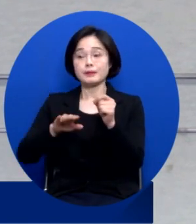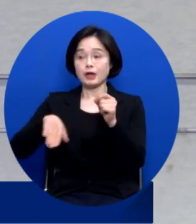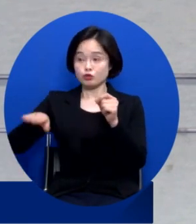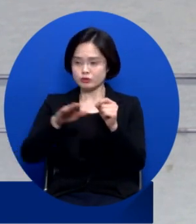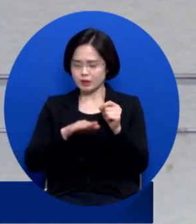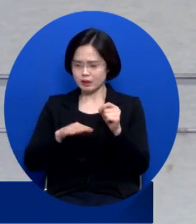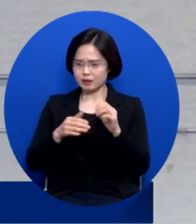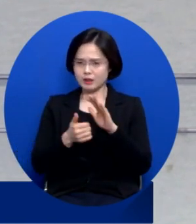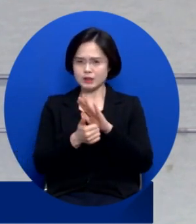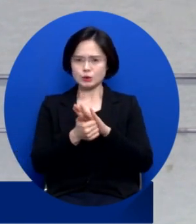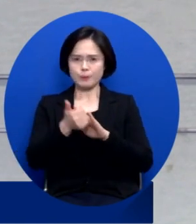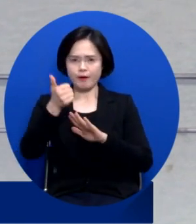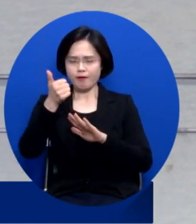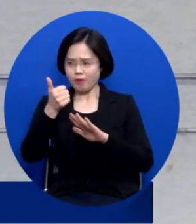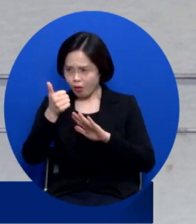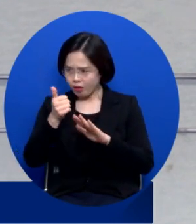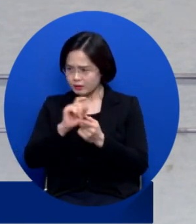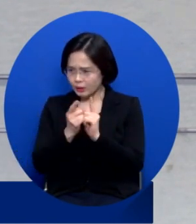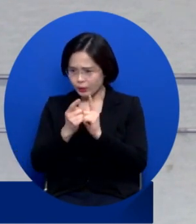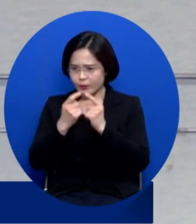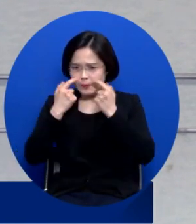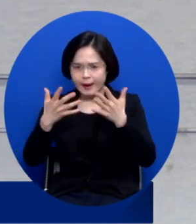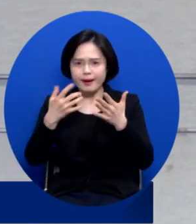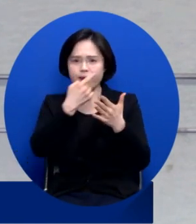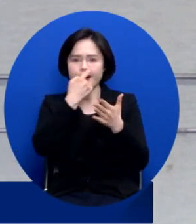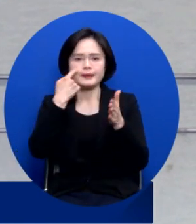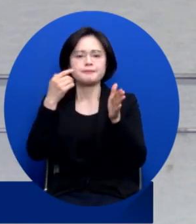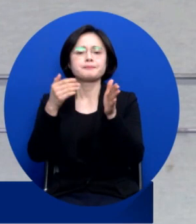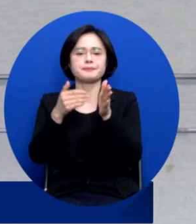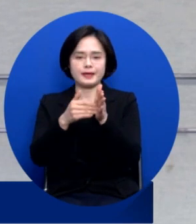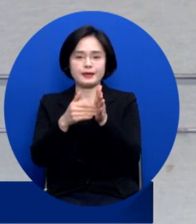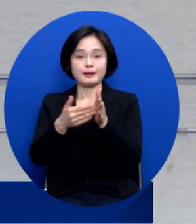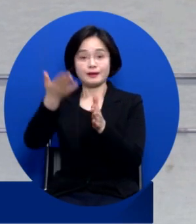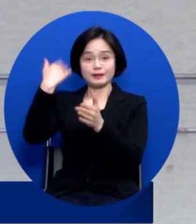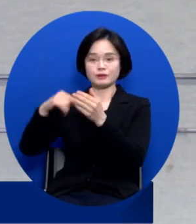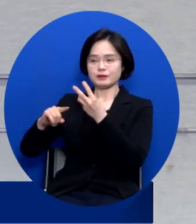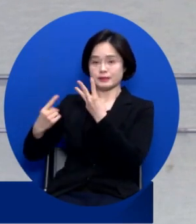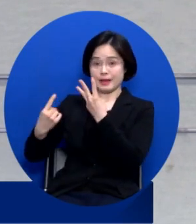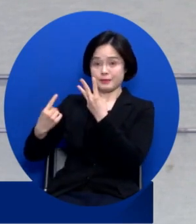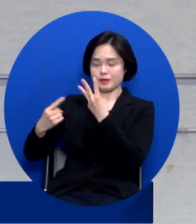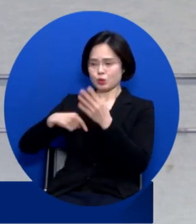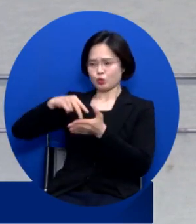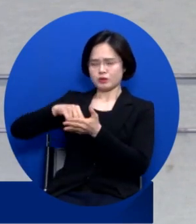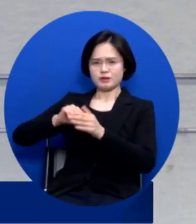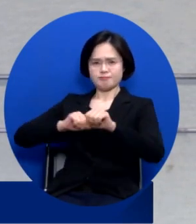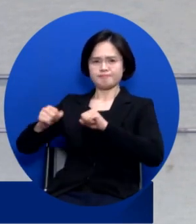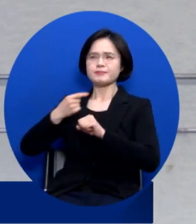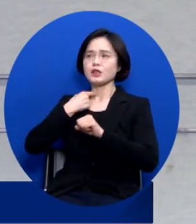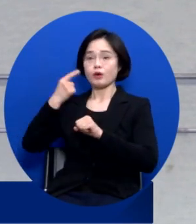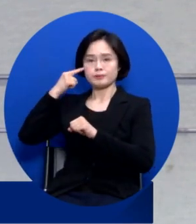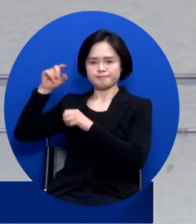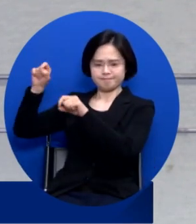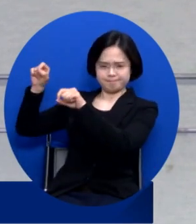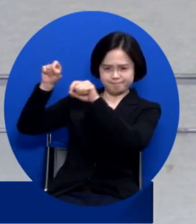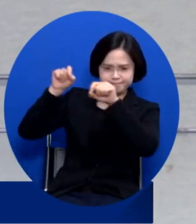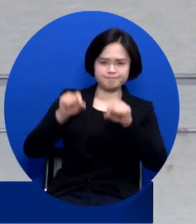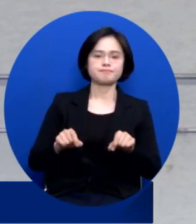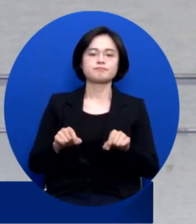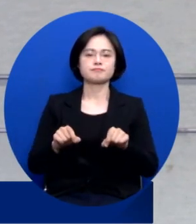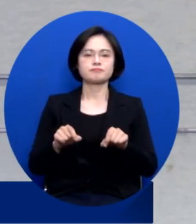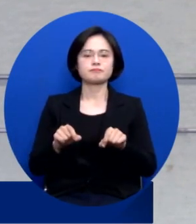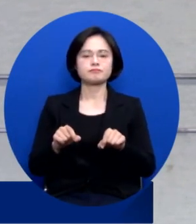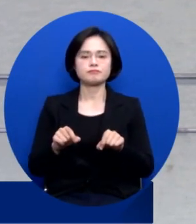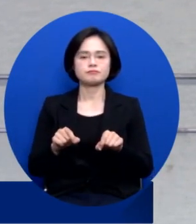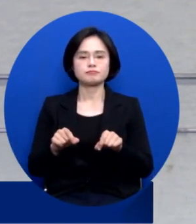확인하고 3.1운동을 일으켰던 거룩한 저항의 정신을 우리가 다시 회복하여서 순교의